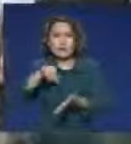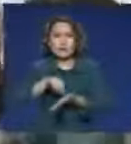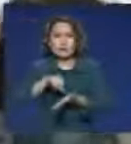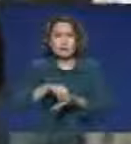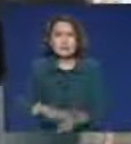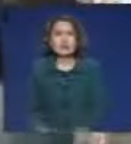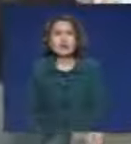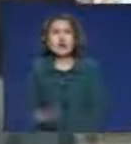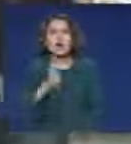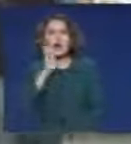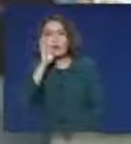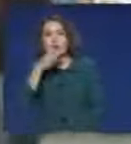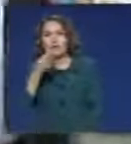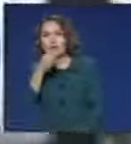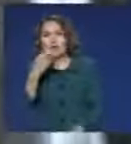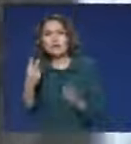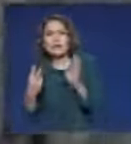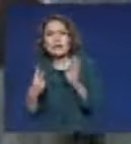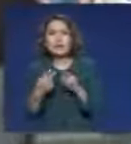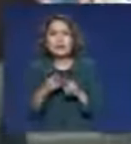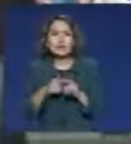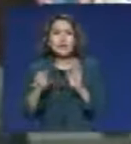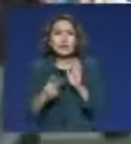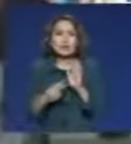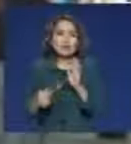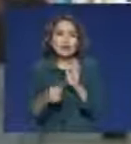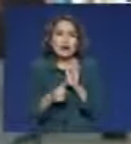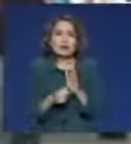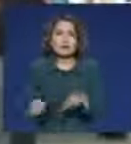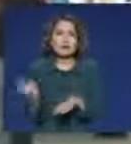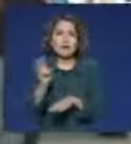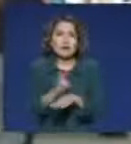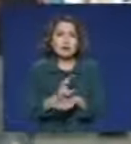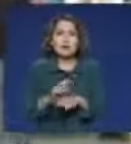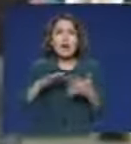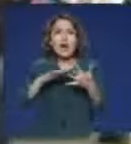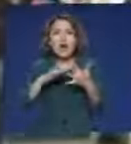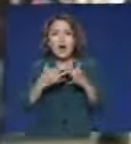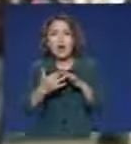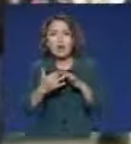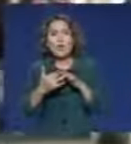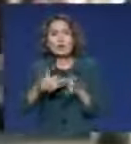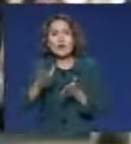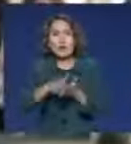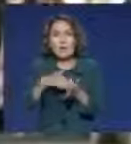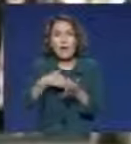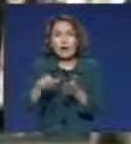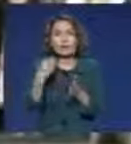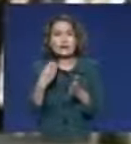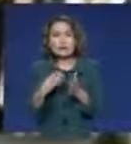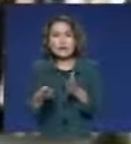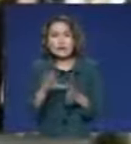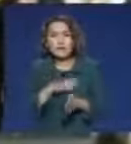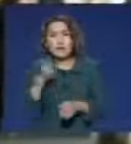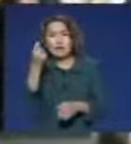Мінекей таңертең ерте тұрып осы ауылымыздың май қаймағын аңсап, етін міне жақсы бағаменен түсіріп береді,